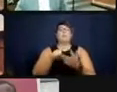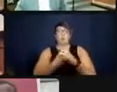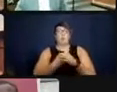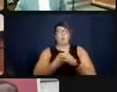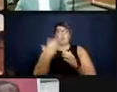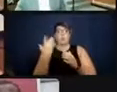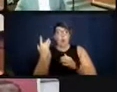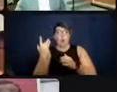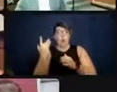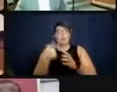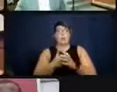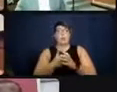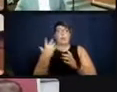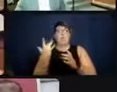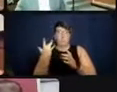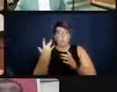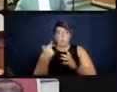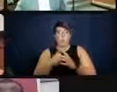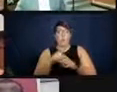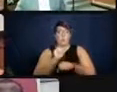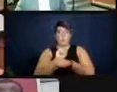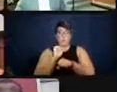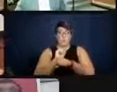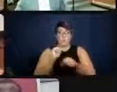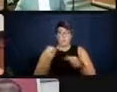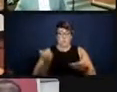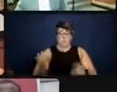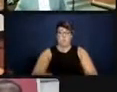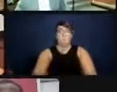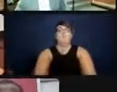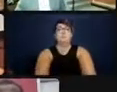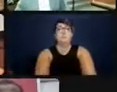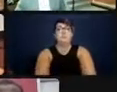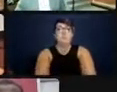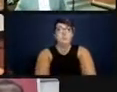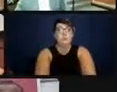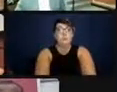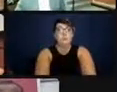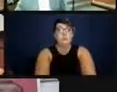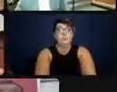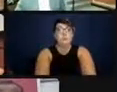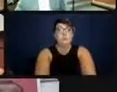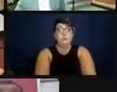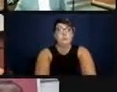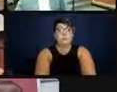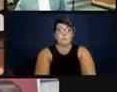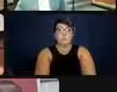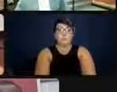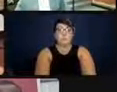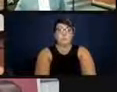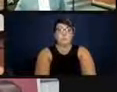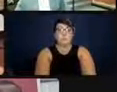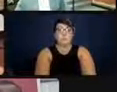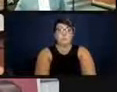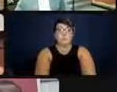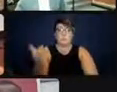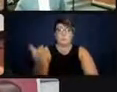Kwa maoni yangu, ningependa tuanze na swali kwa nini? Kwa sababu jambo hili